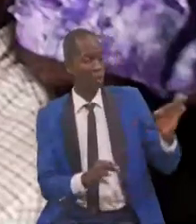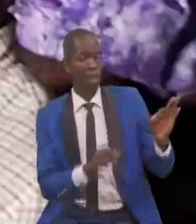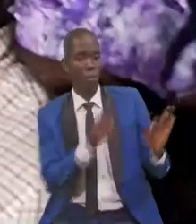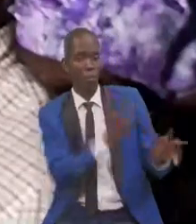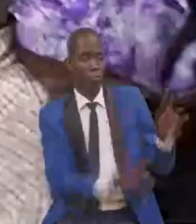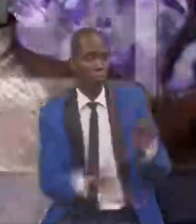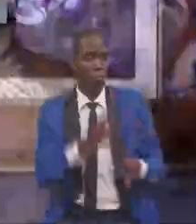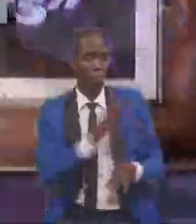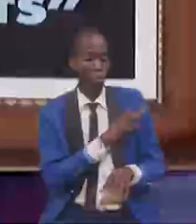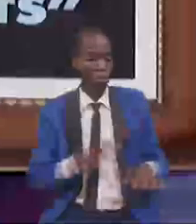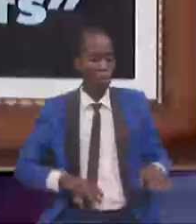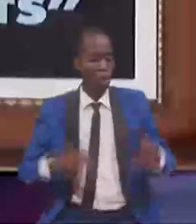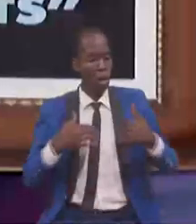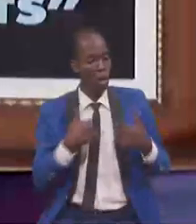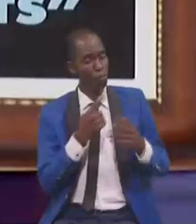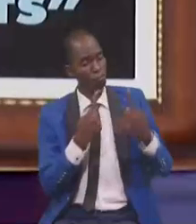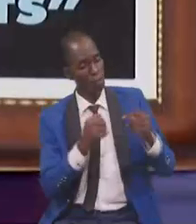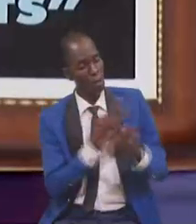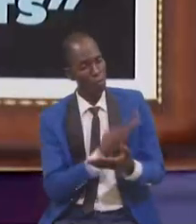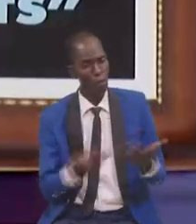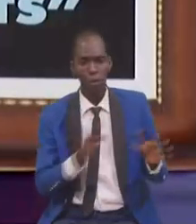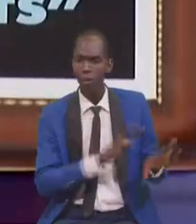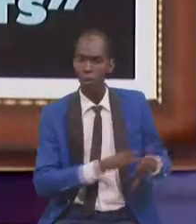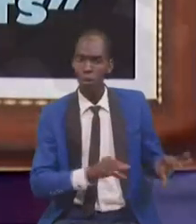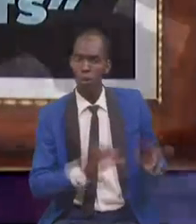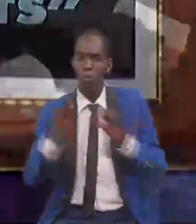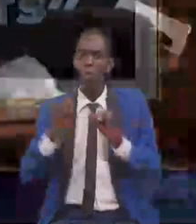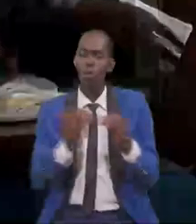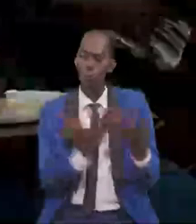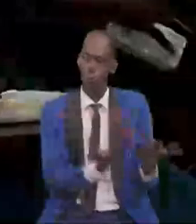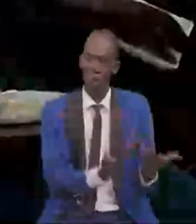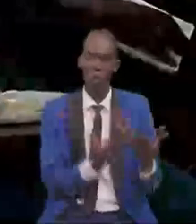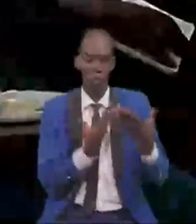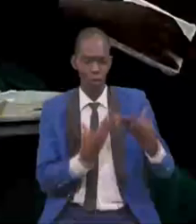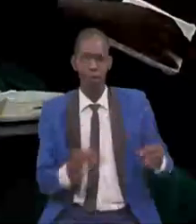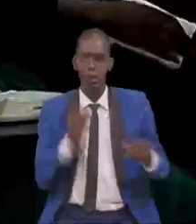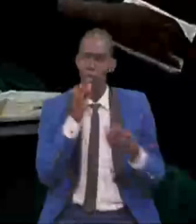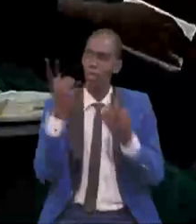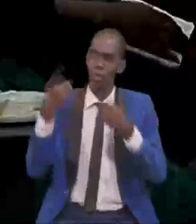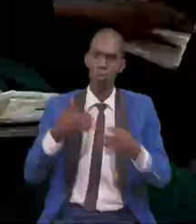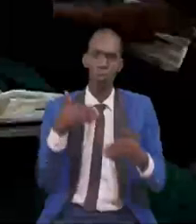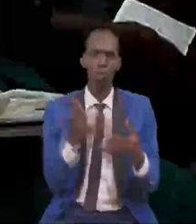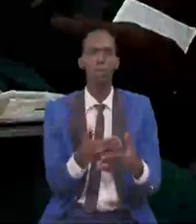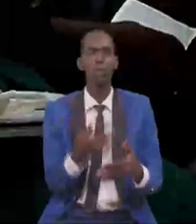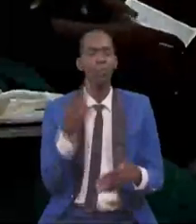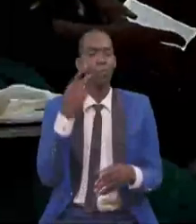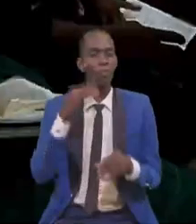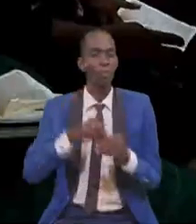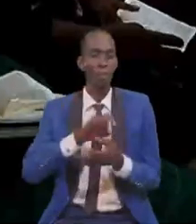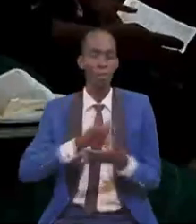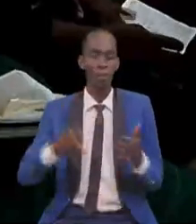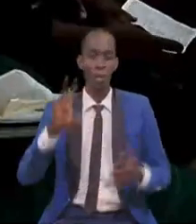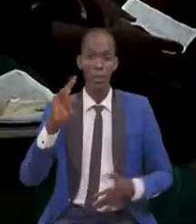le problème n'est pas réglé, attendez, il ne faut pas rentrer. La solution est en route. Le verset